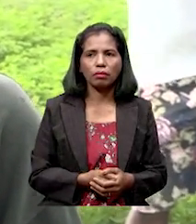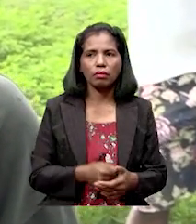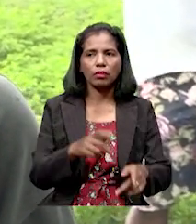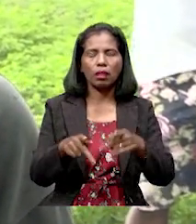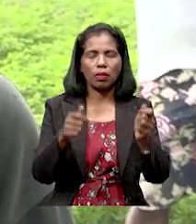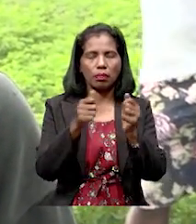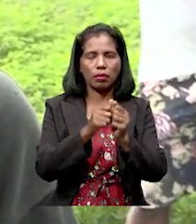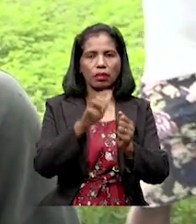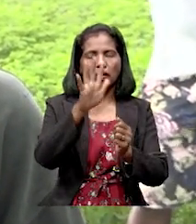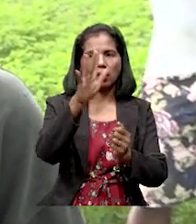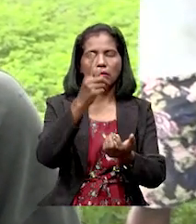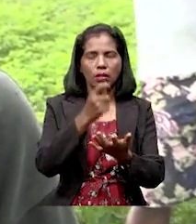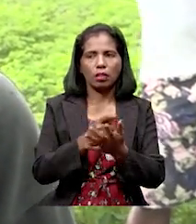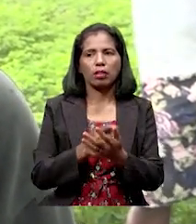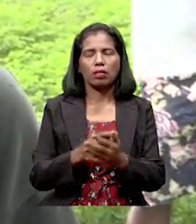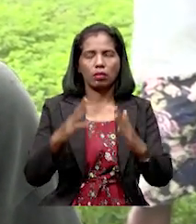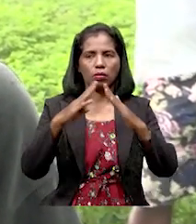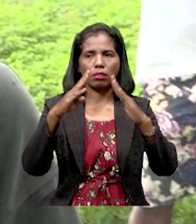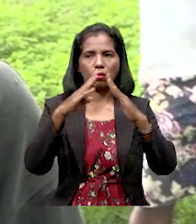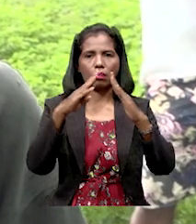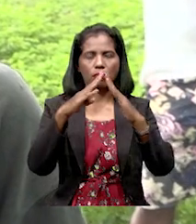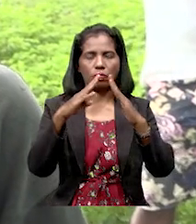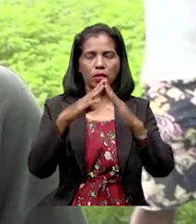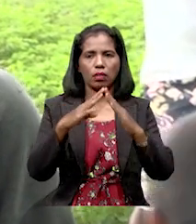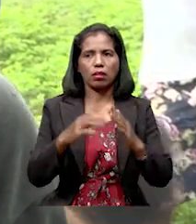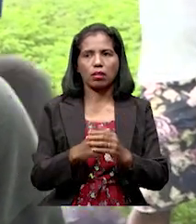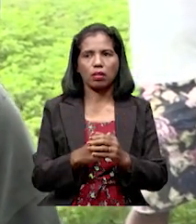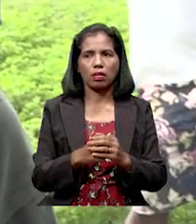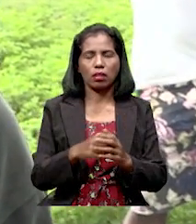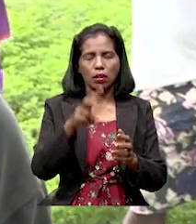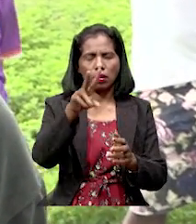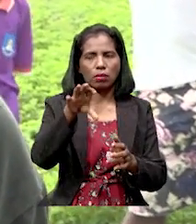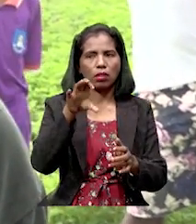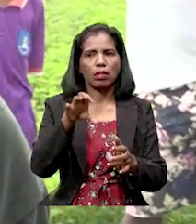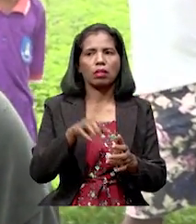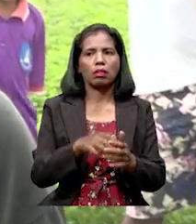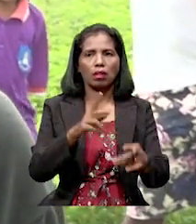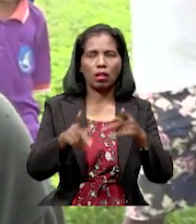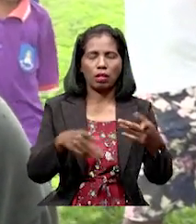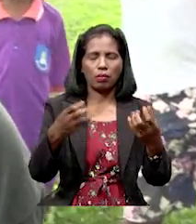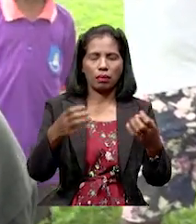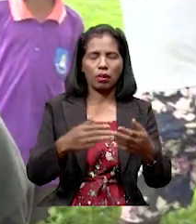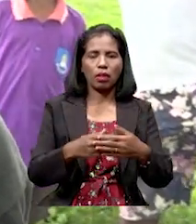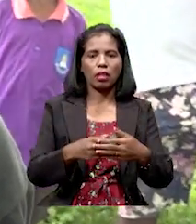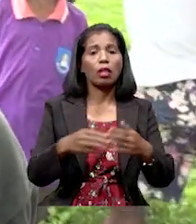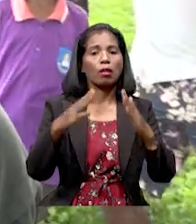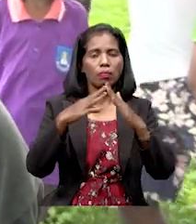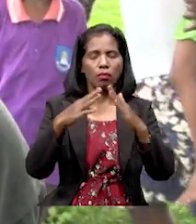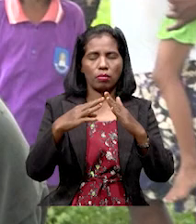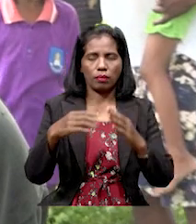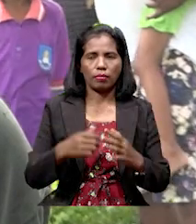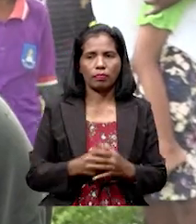rimlima ba uma nene basic 200 suresi kemudian ini umat yang mahu suremai